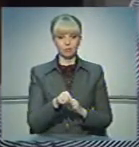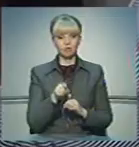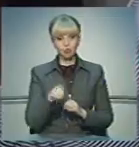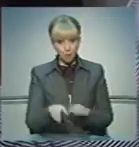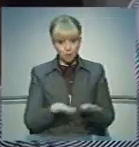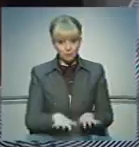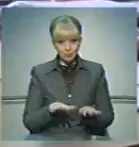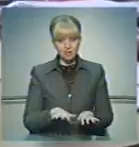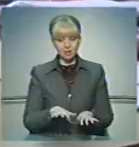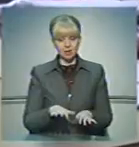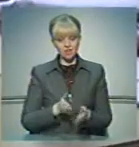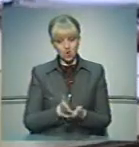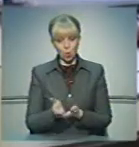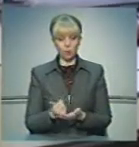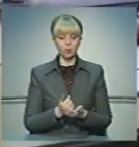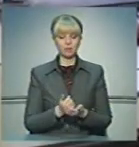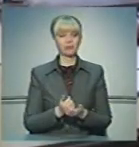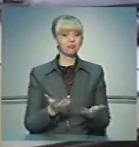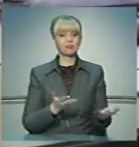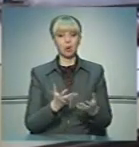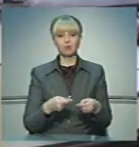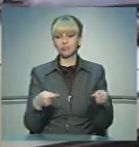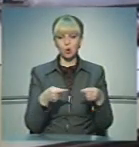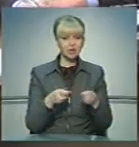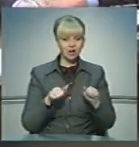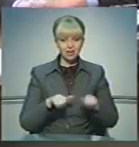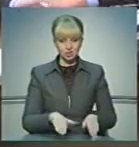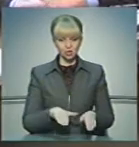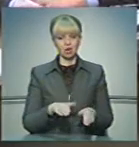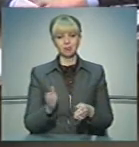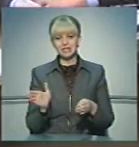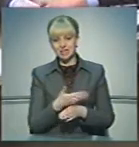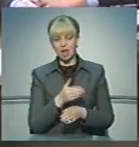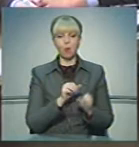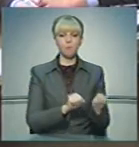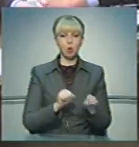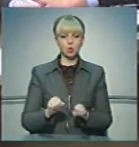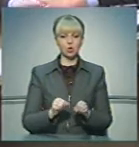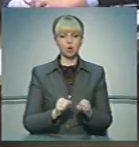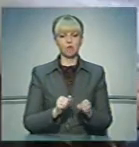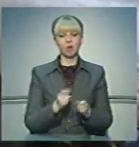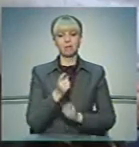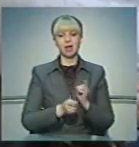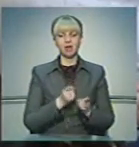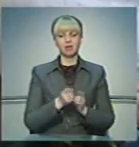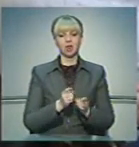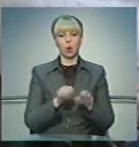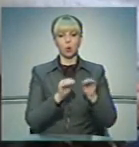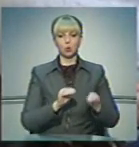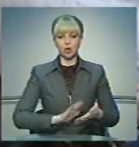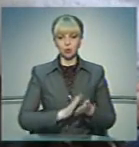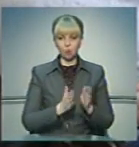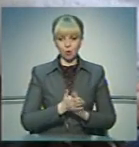місця виходь. Але якогось конкретного рішення щодо знесення чи, можливо, переукладання договору із